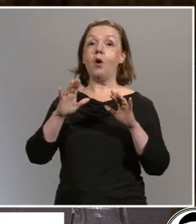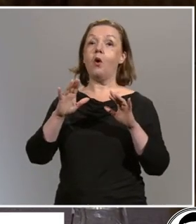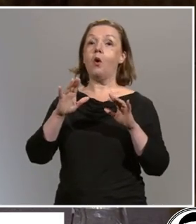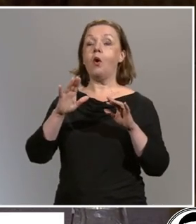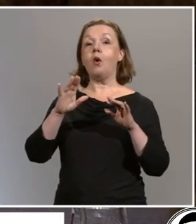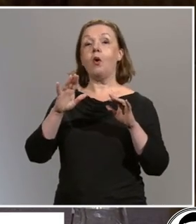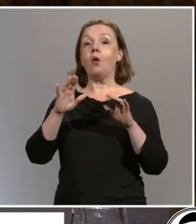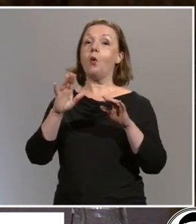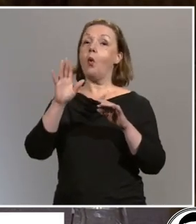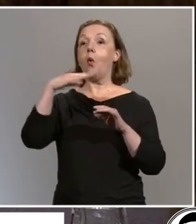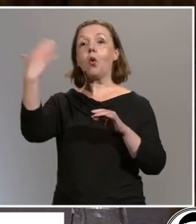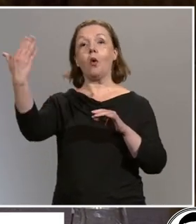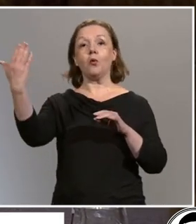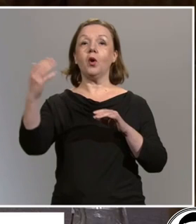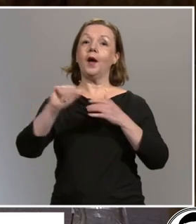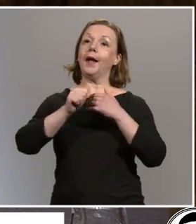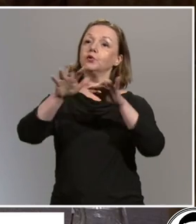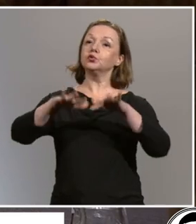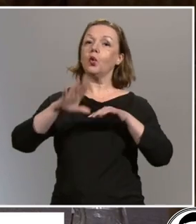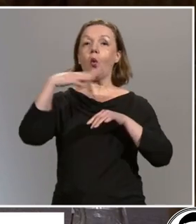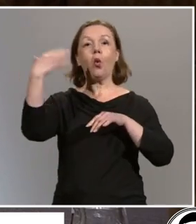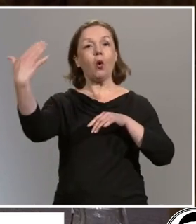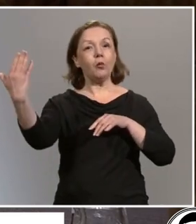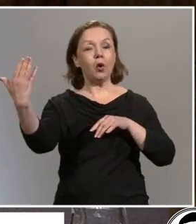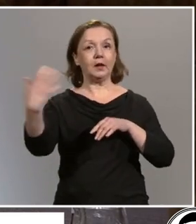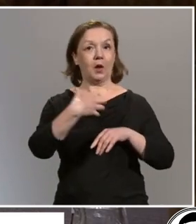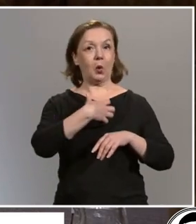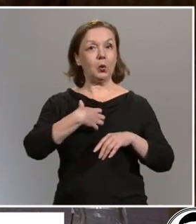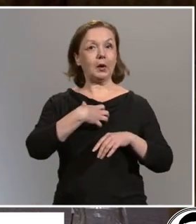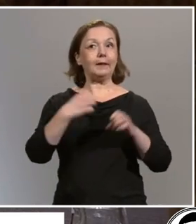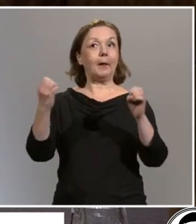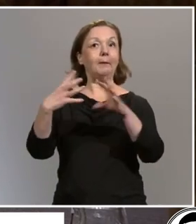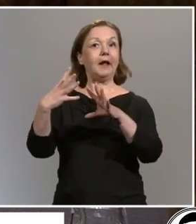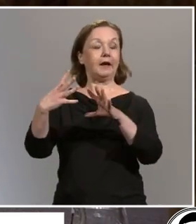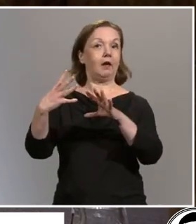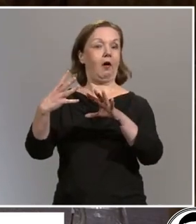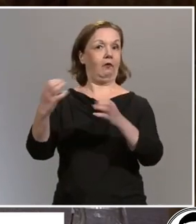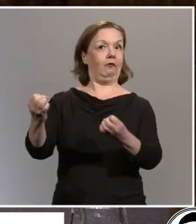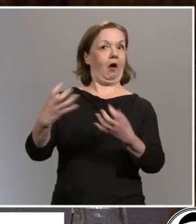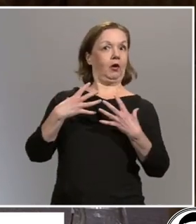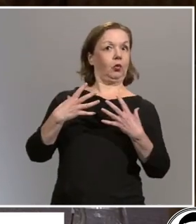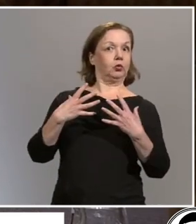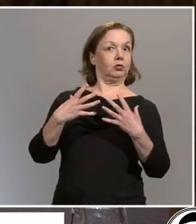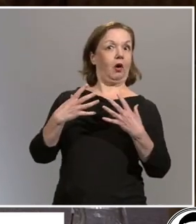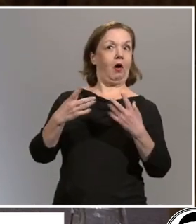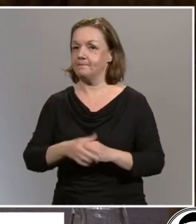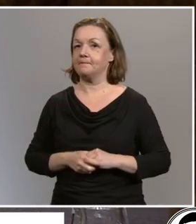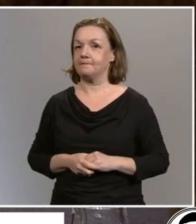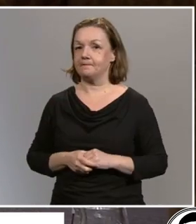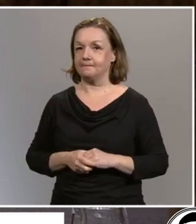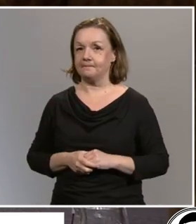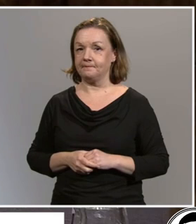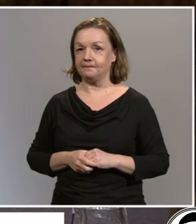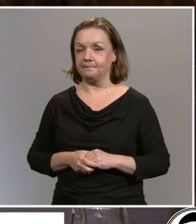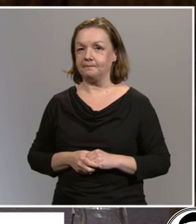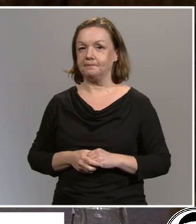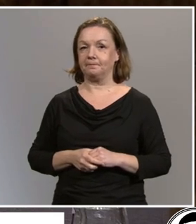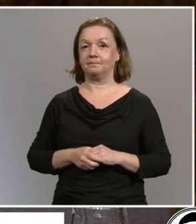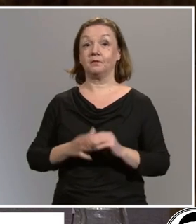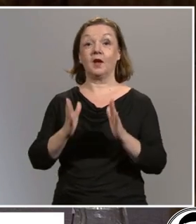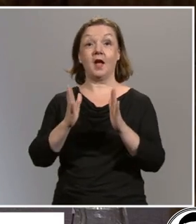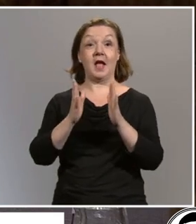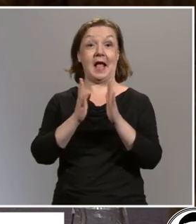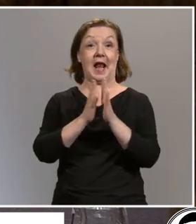ulkoparlamentaarisesti yritetään sanomalehdistön välityksellä vaikuttaa valiokunnan kannan muodostukseen. Lehdistön